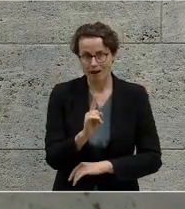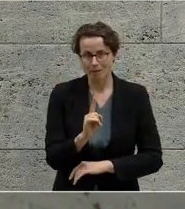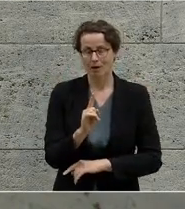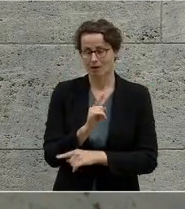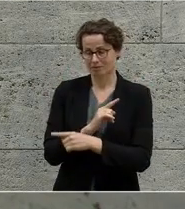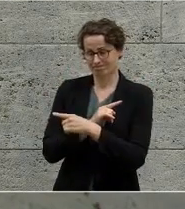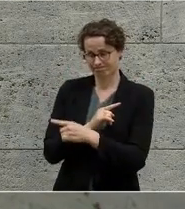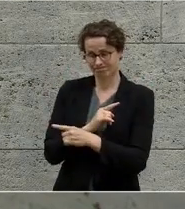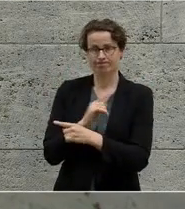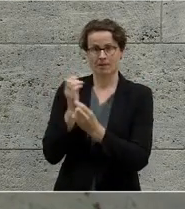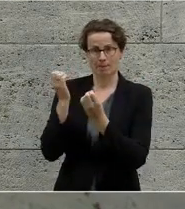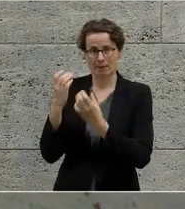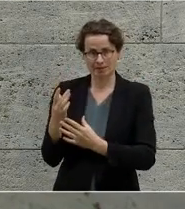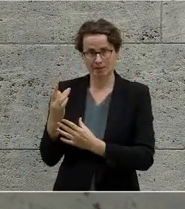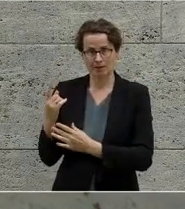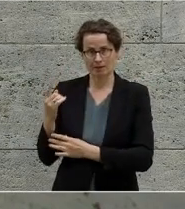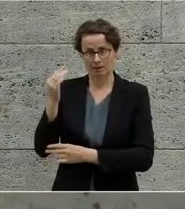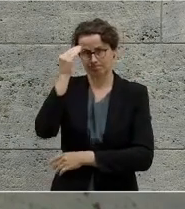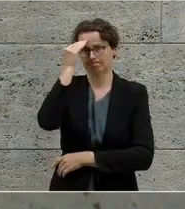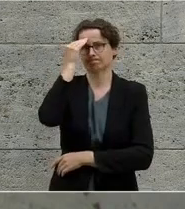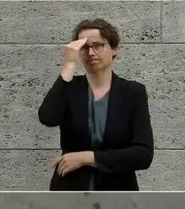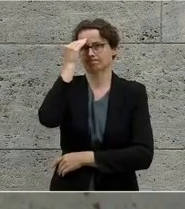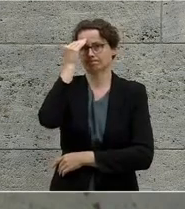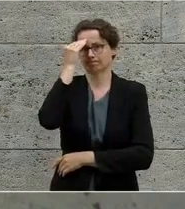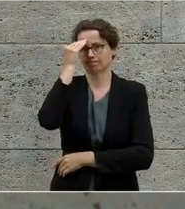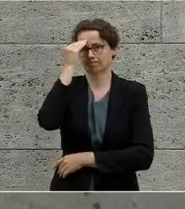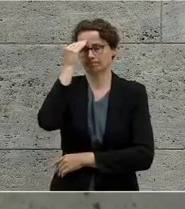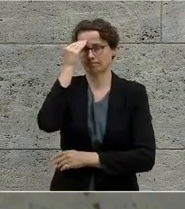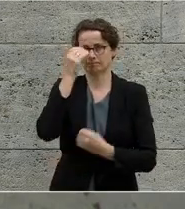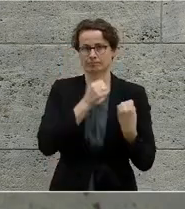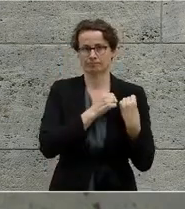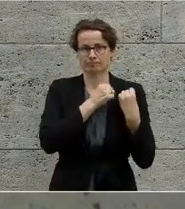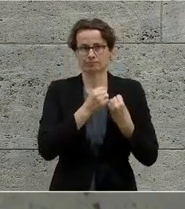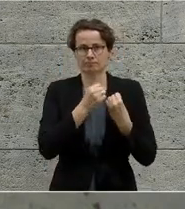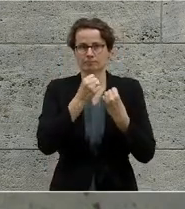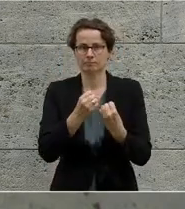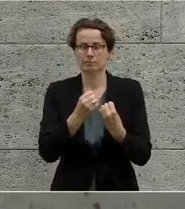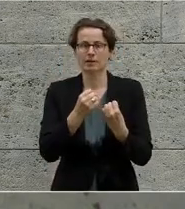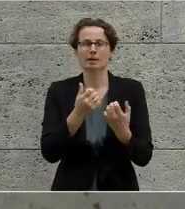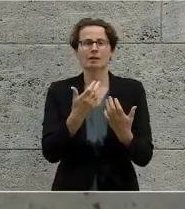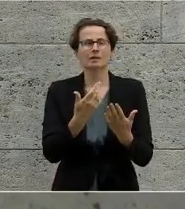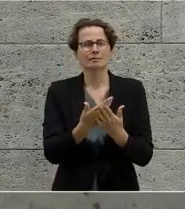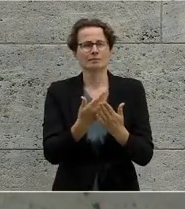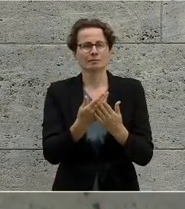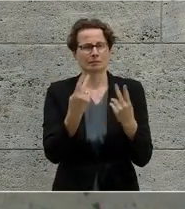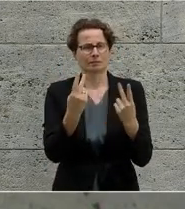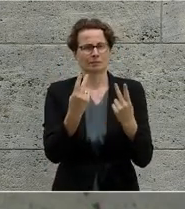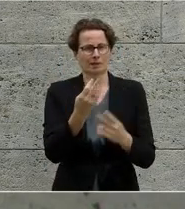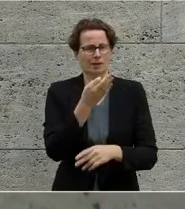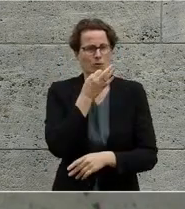zu wahren, müssen sich die jungen Menschen mit dem Widerstand gegen den